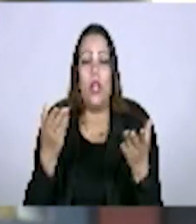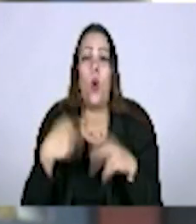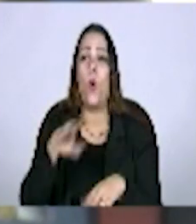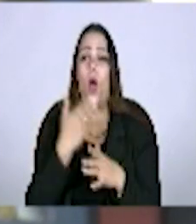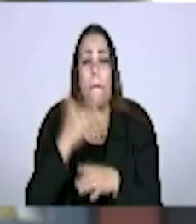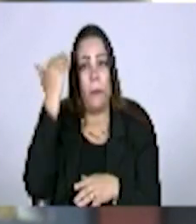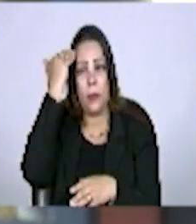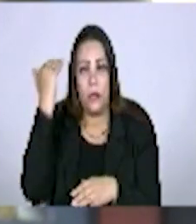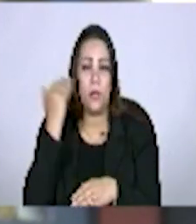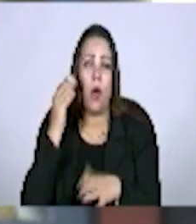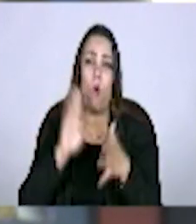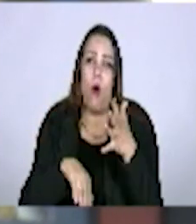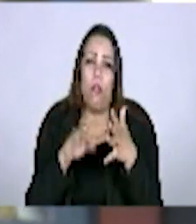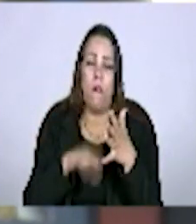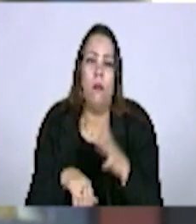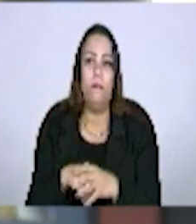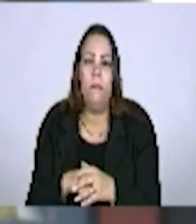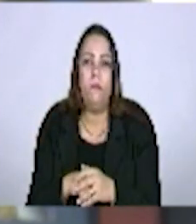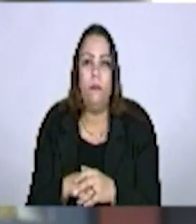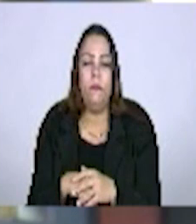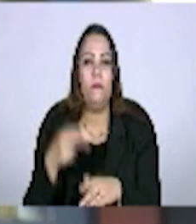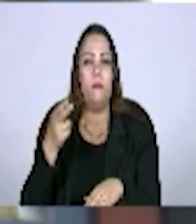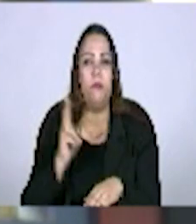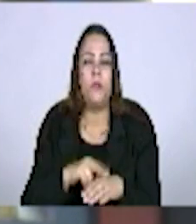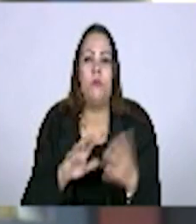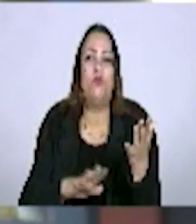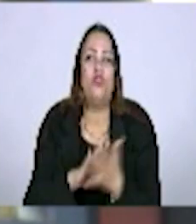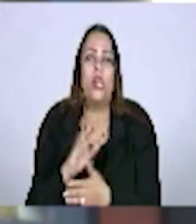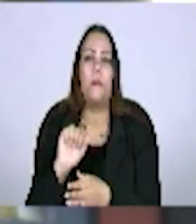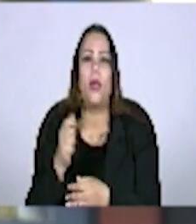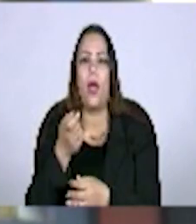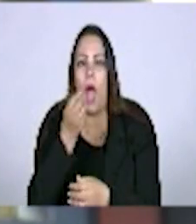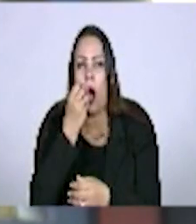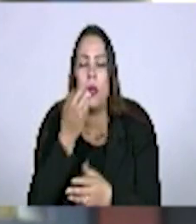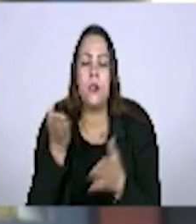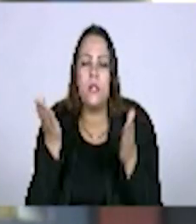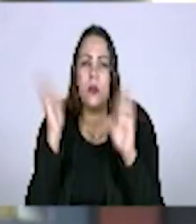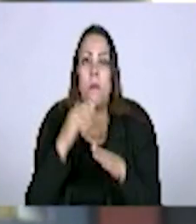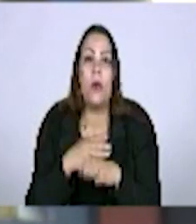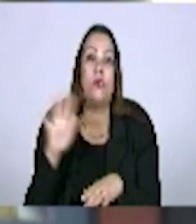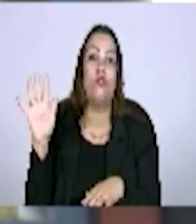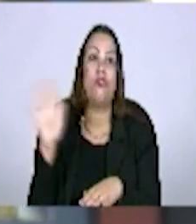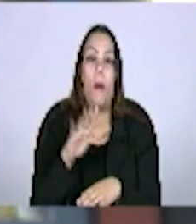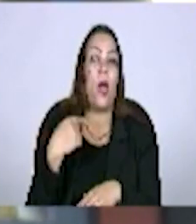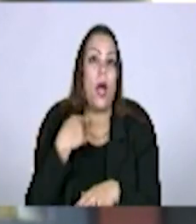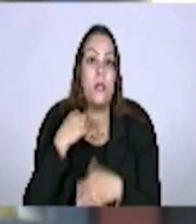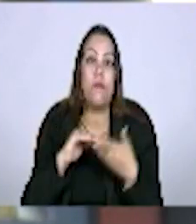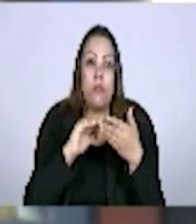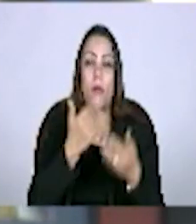النساء والاطفال و يعني ازمه غذائيه طاحنه شمال غزه ما تخلوش